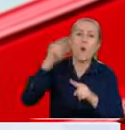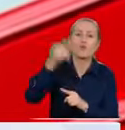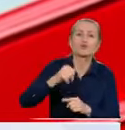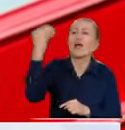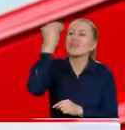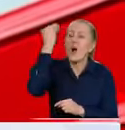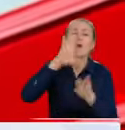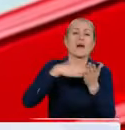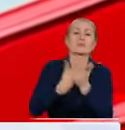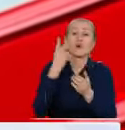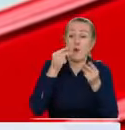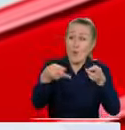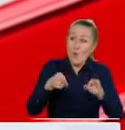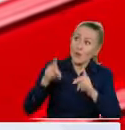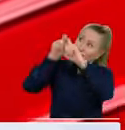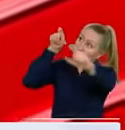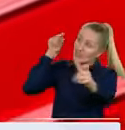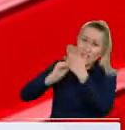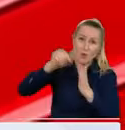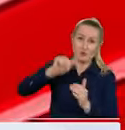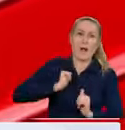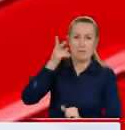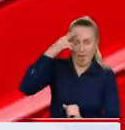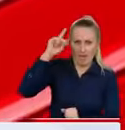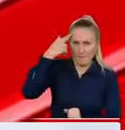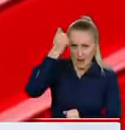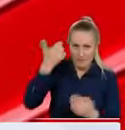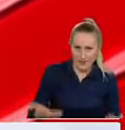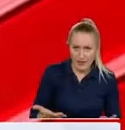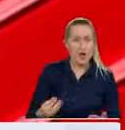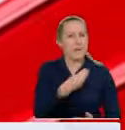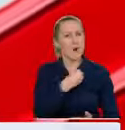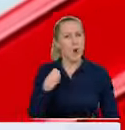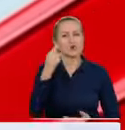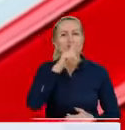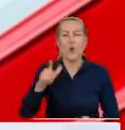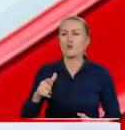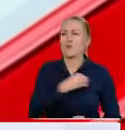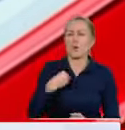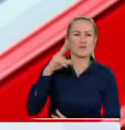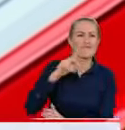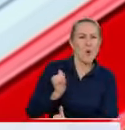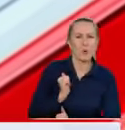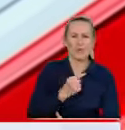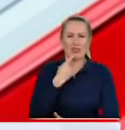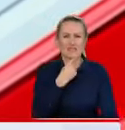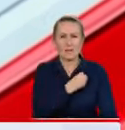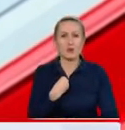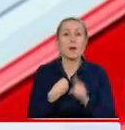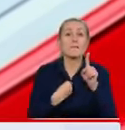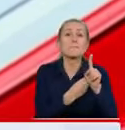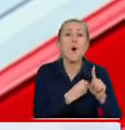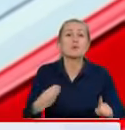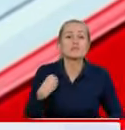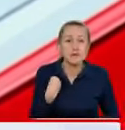nad łóżkami nawet to prawo. Proszę państwa, polski złoty, polska armia, polski język, Polska. Dla